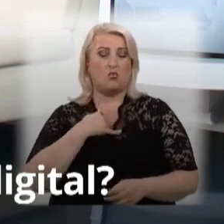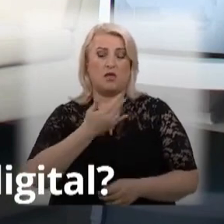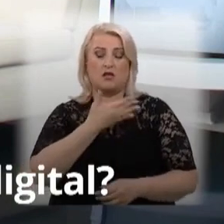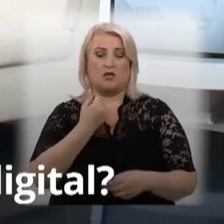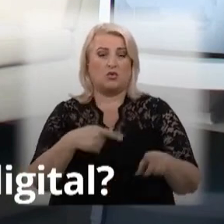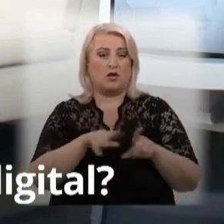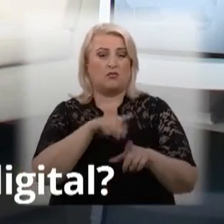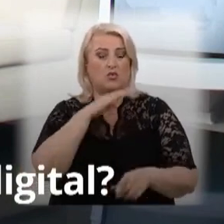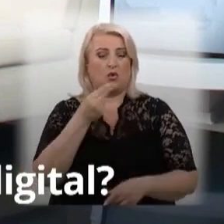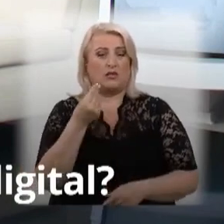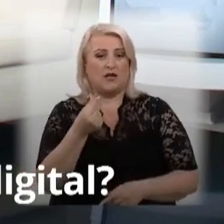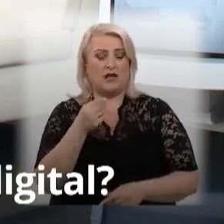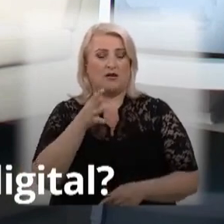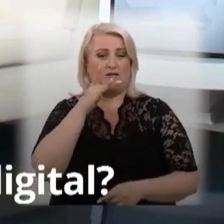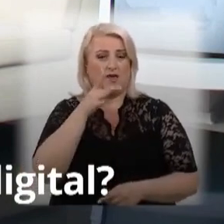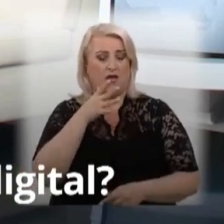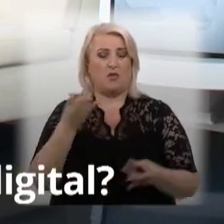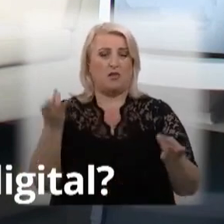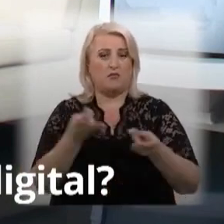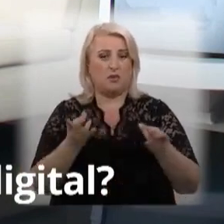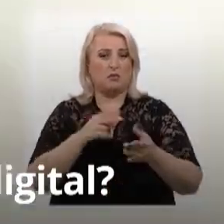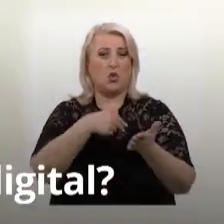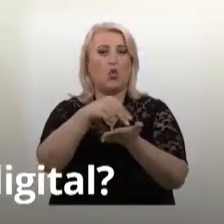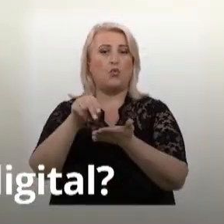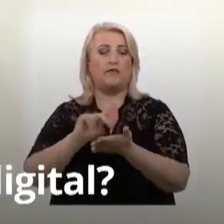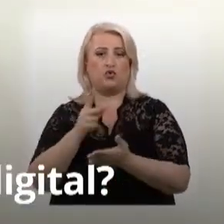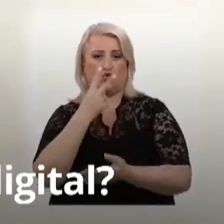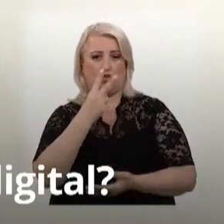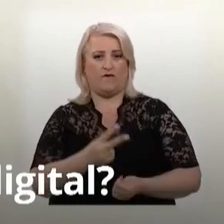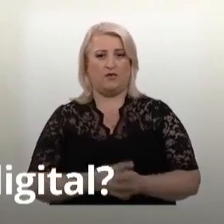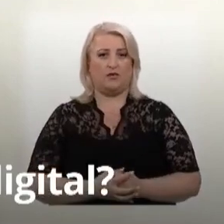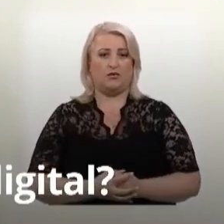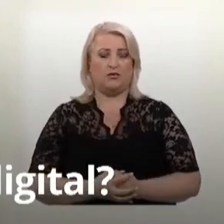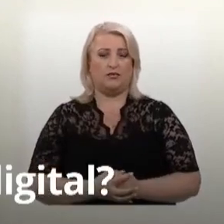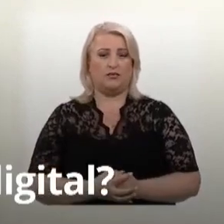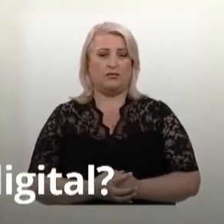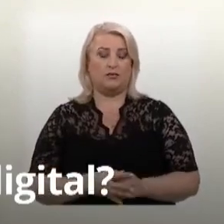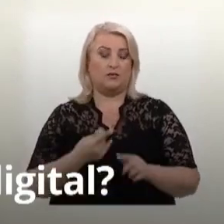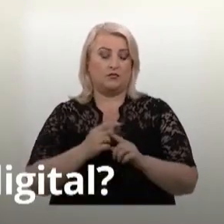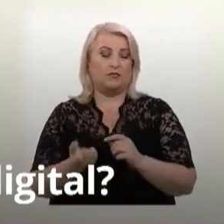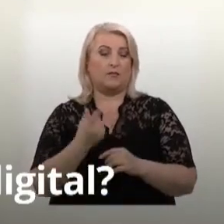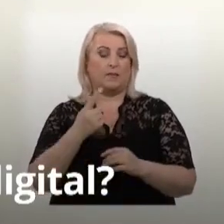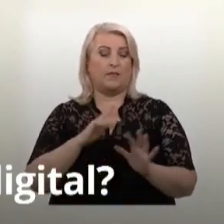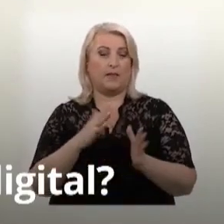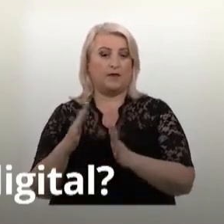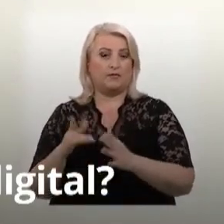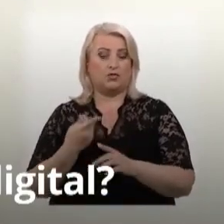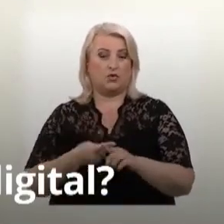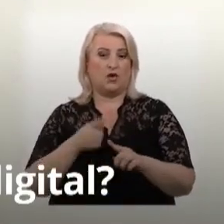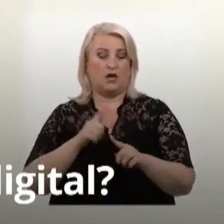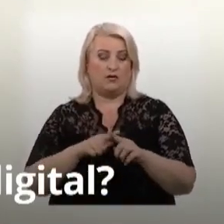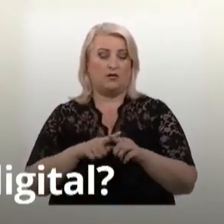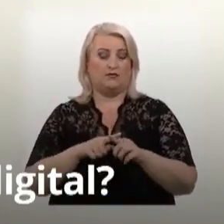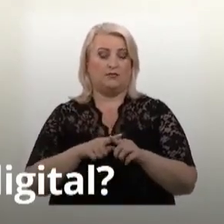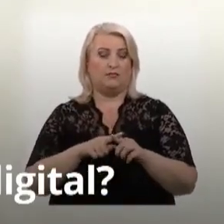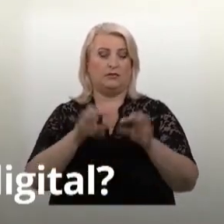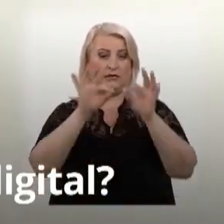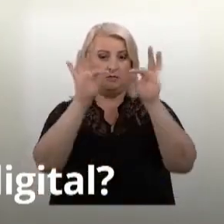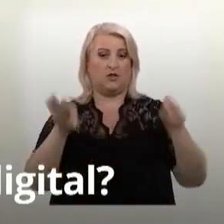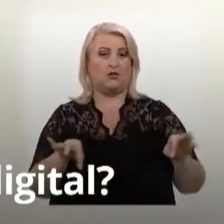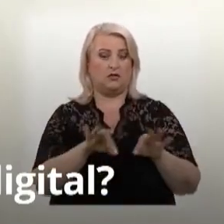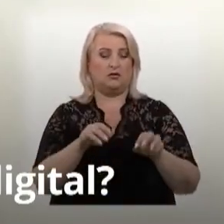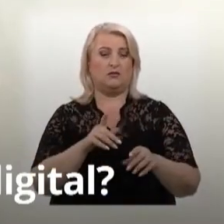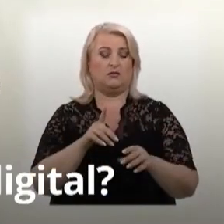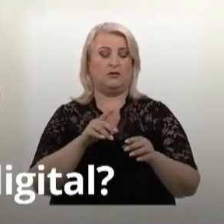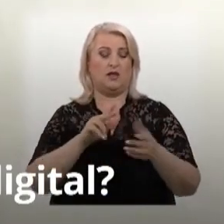bani și timp și necesitate să cumpăr tot ce eu văd pfai aici intervine în momentul că acest continent trebuie să fii autentic să